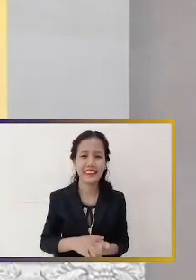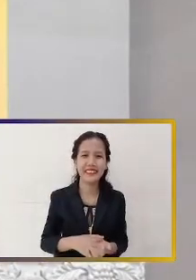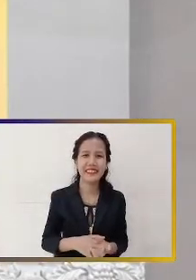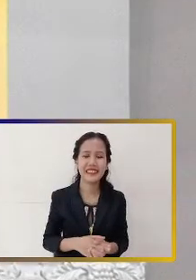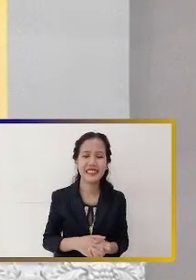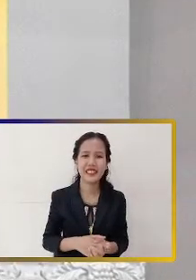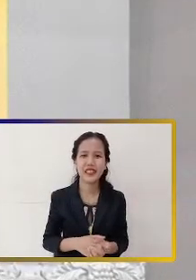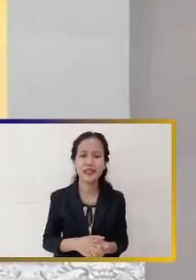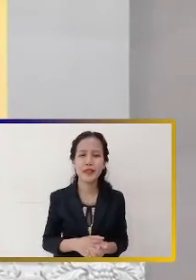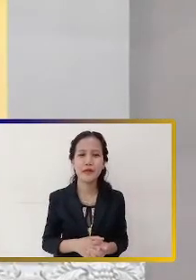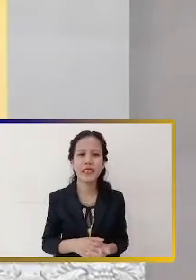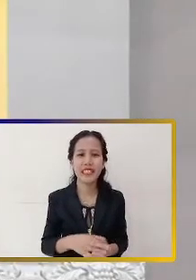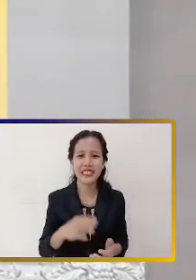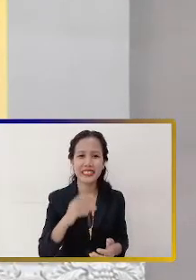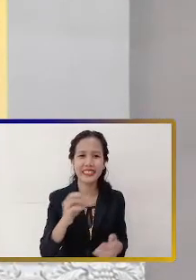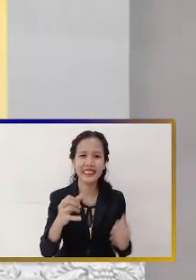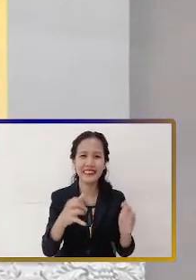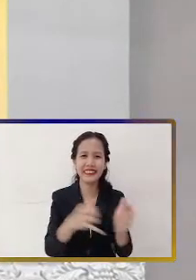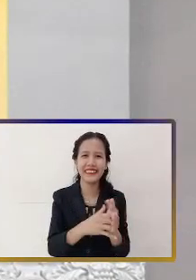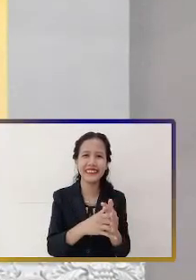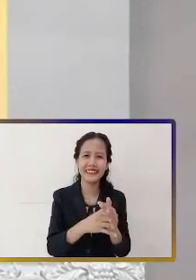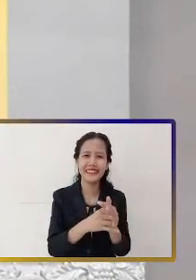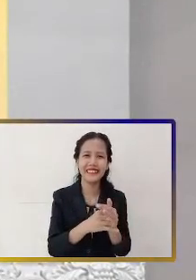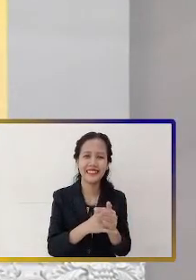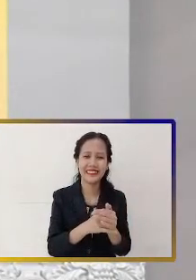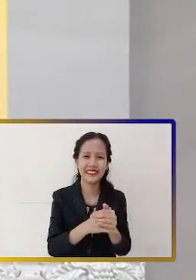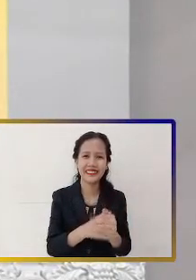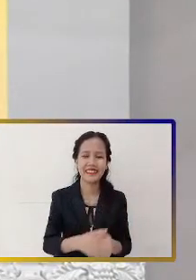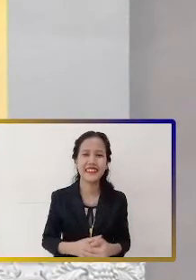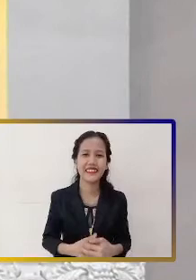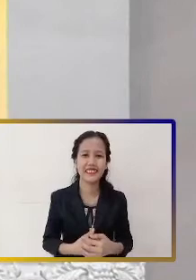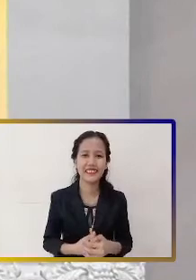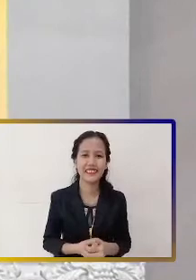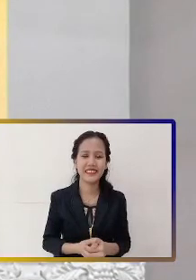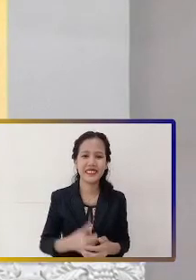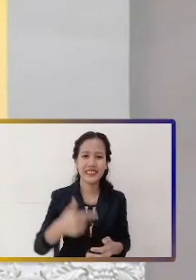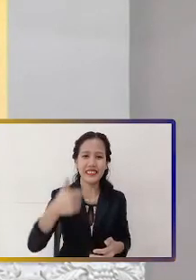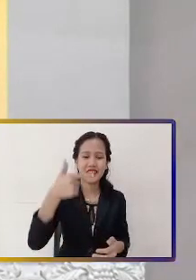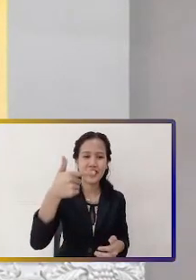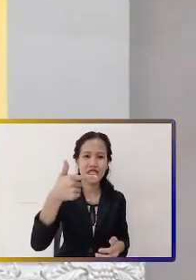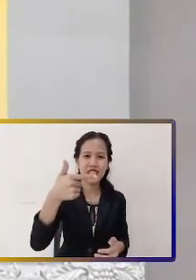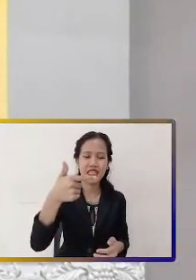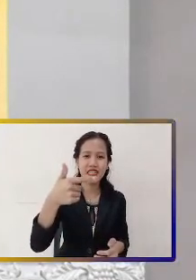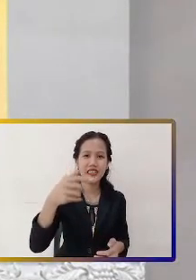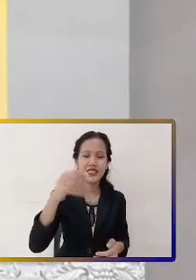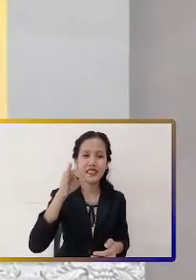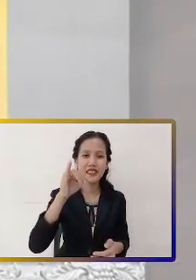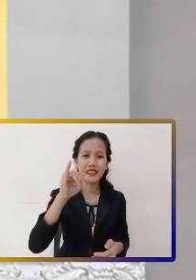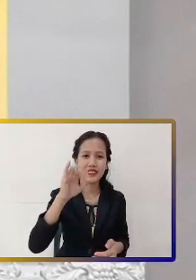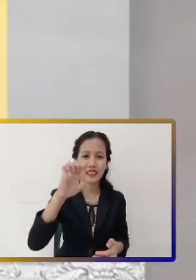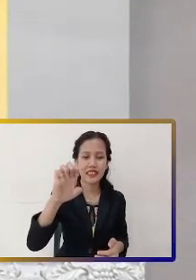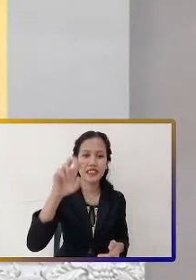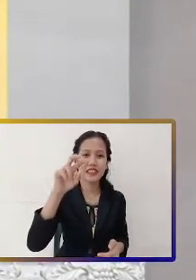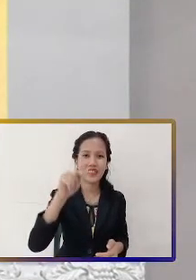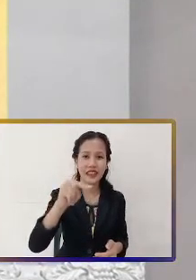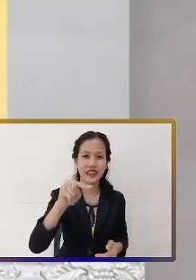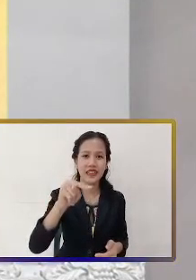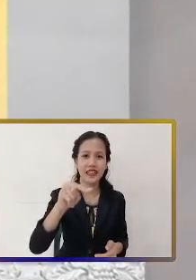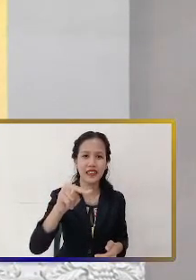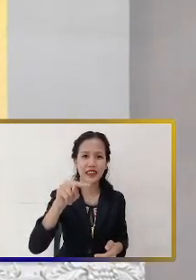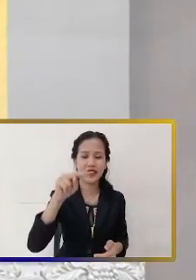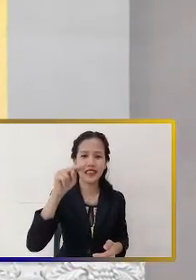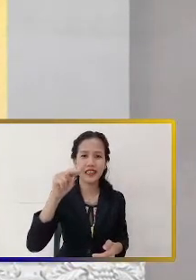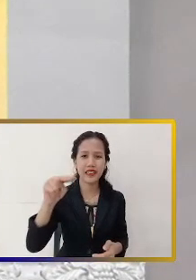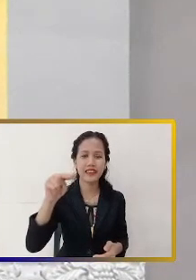Sabihin mo kung anong gusto mo. Ini-imagine mo. But you, maaaring hihingin mo, Panginoon, one time lang,